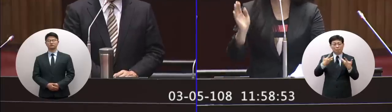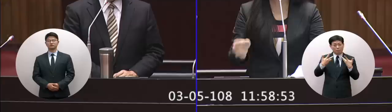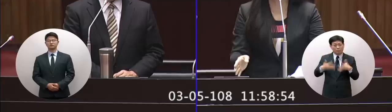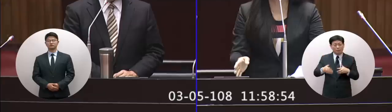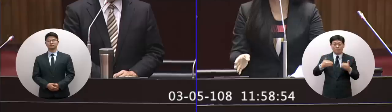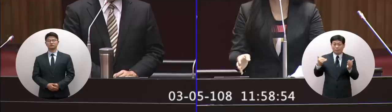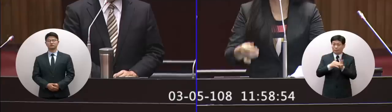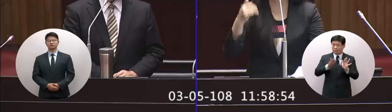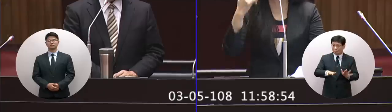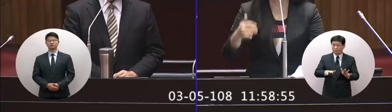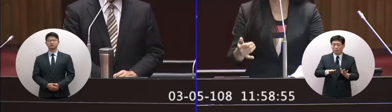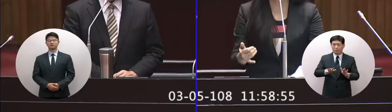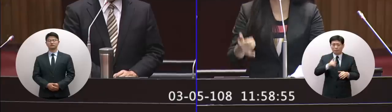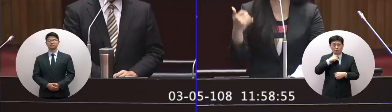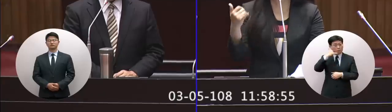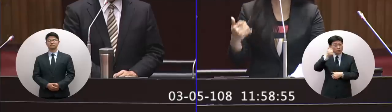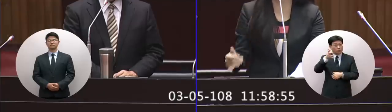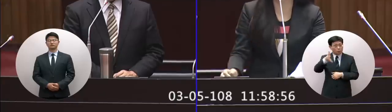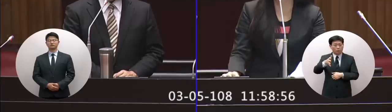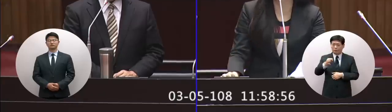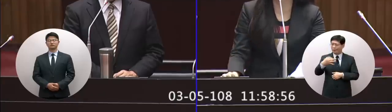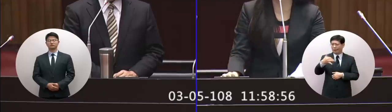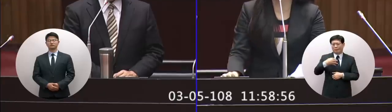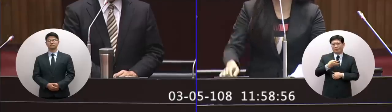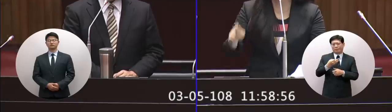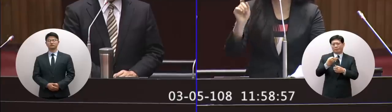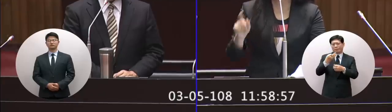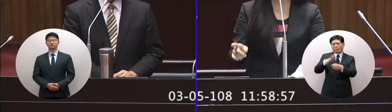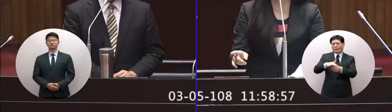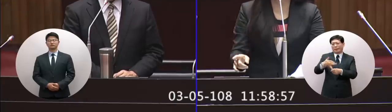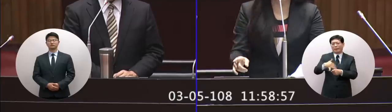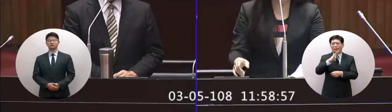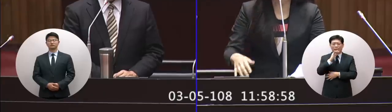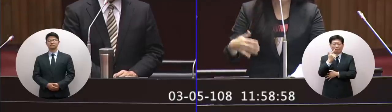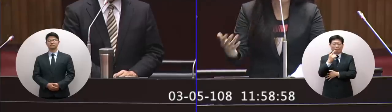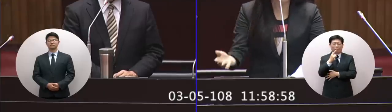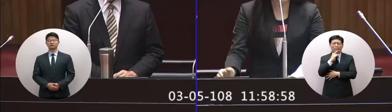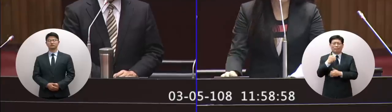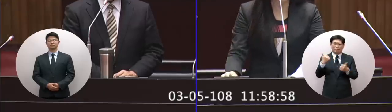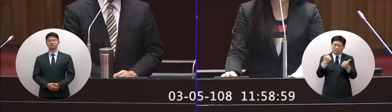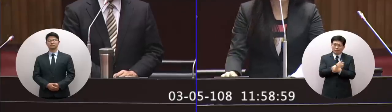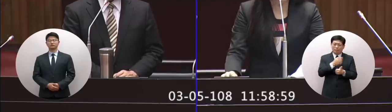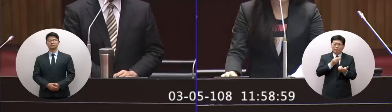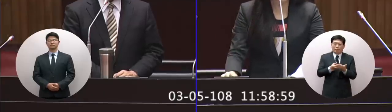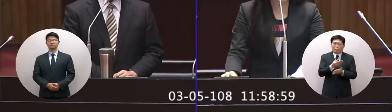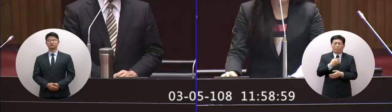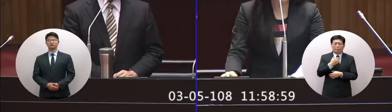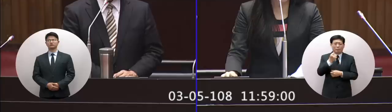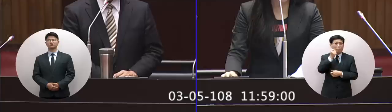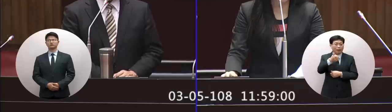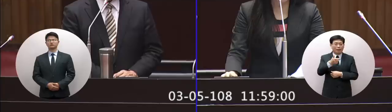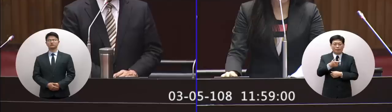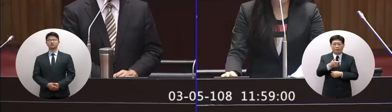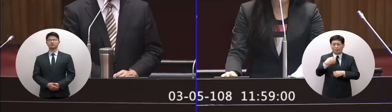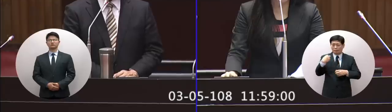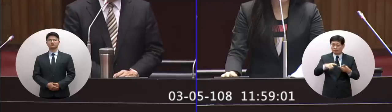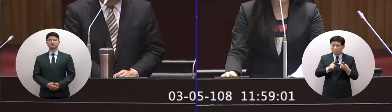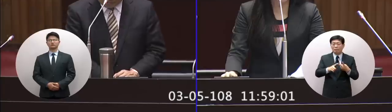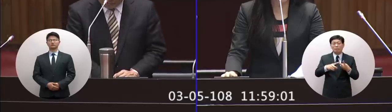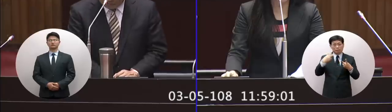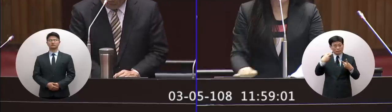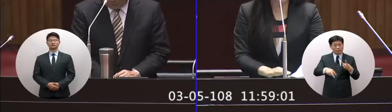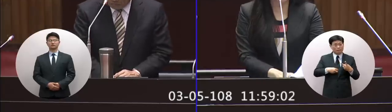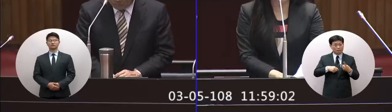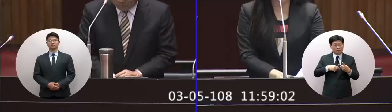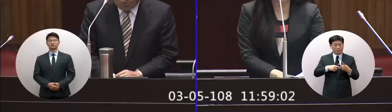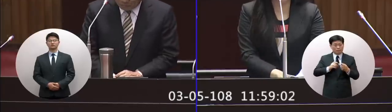经截至现在，我今天又打电话说钱还是没有下来。已经垫了半年，然后接下来呢，又有这个，又还要再继